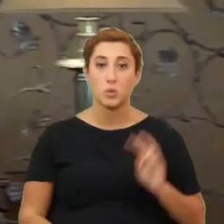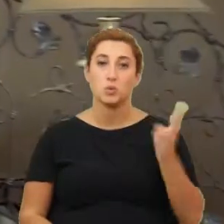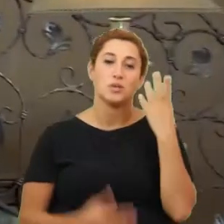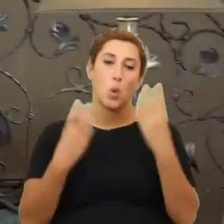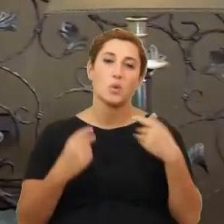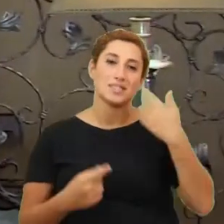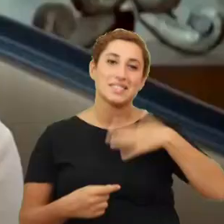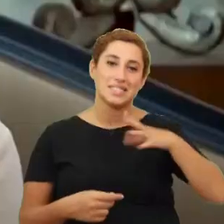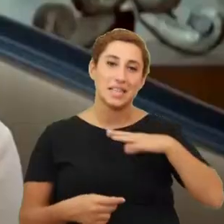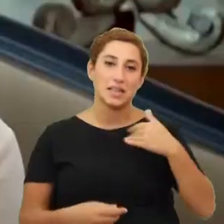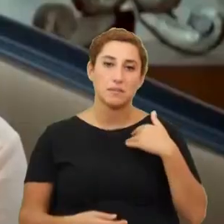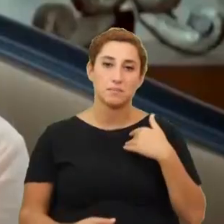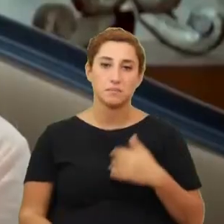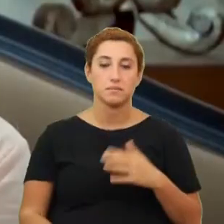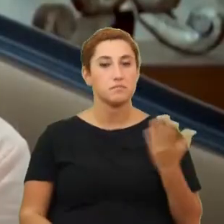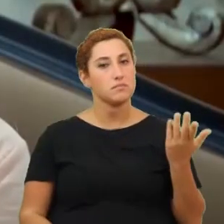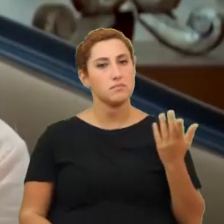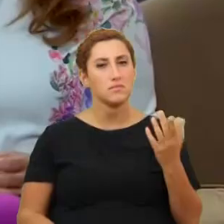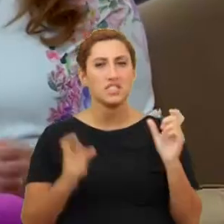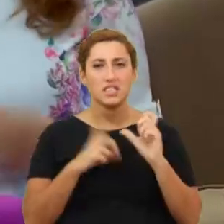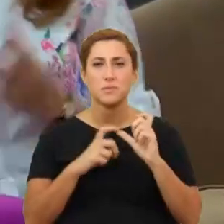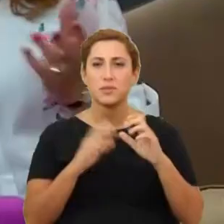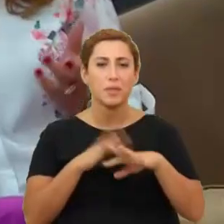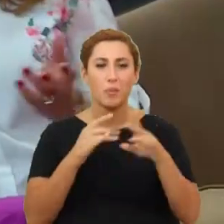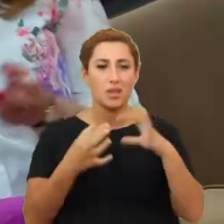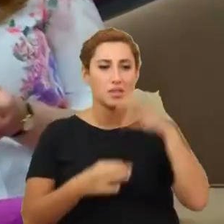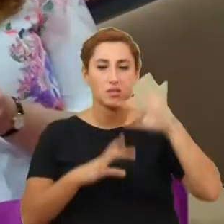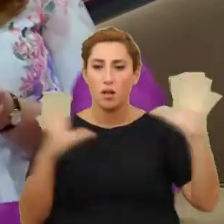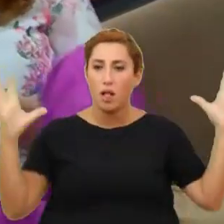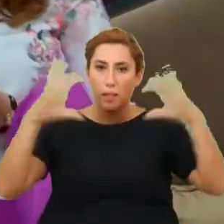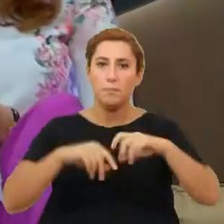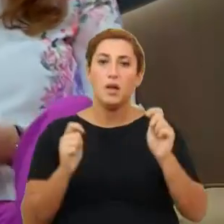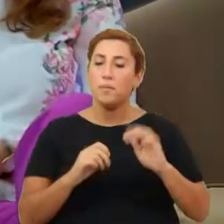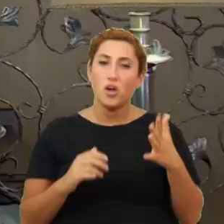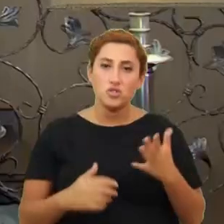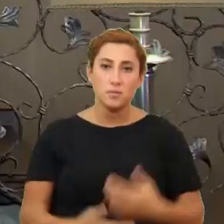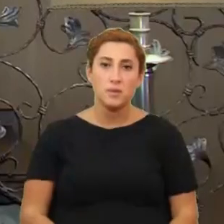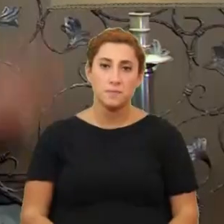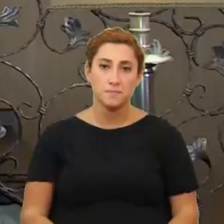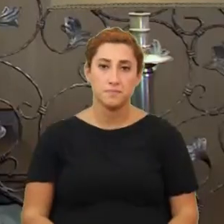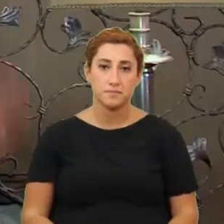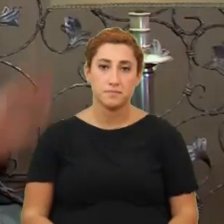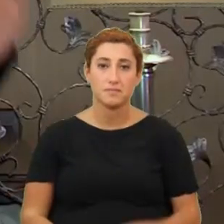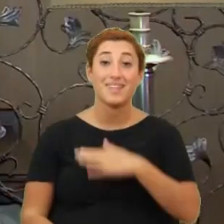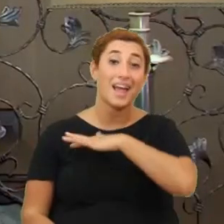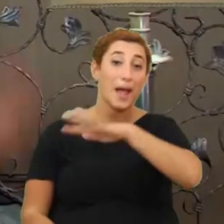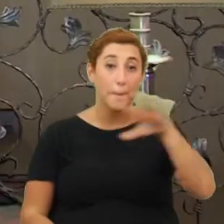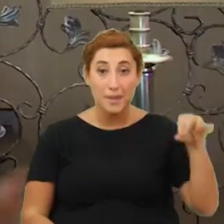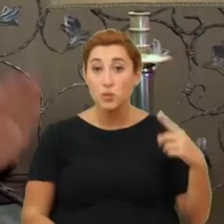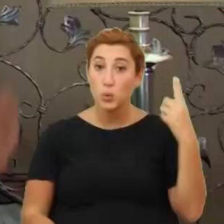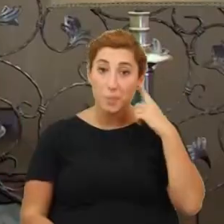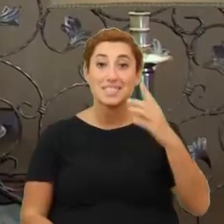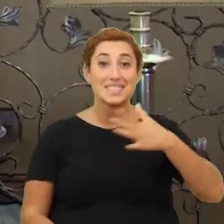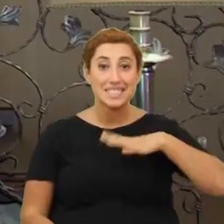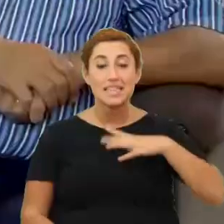sürpriz olsun istedim. Allah Allah. Sarp'cığım niye bu kadar insanı buraya topladın acaba? Hepinizin